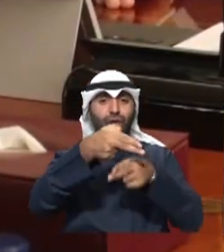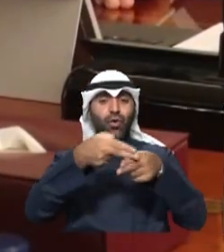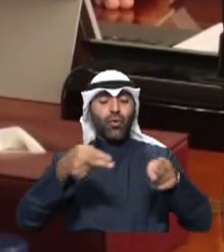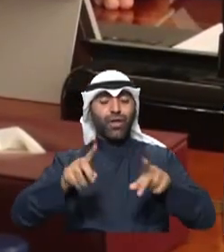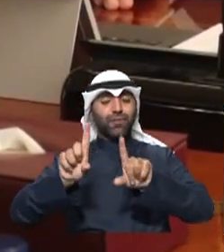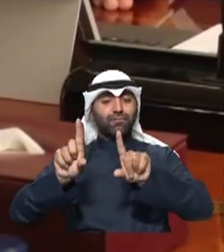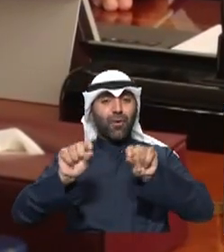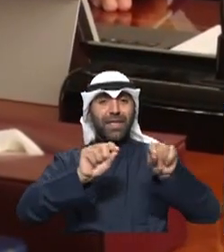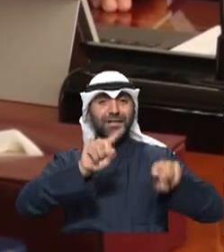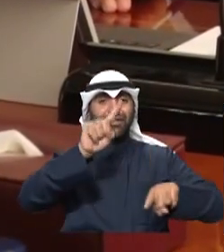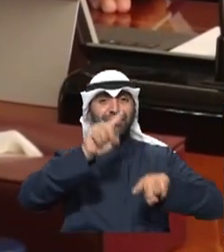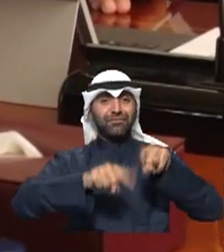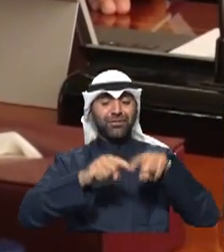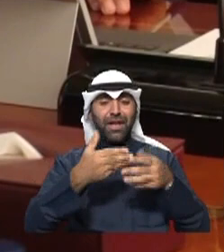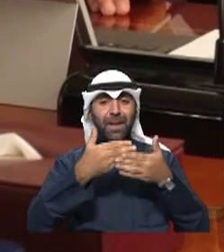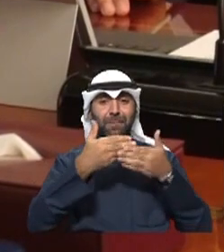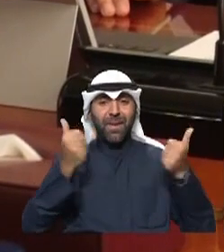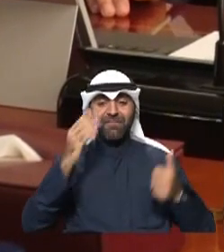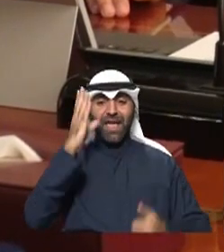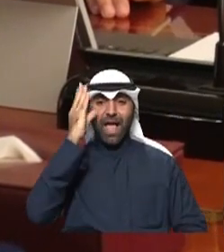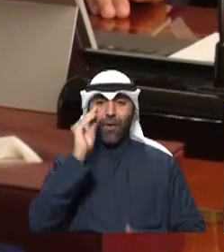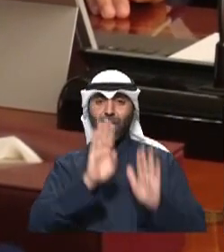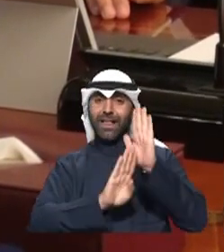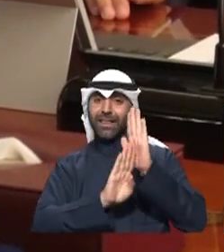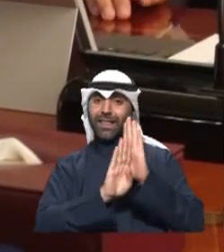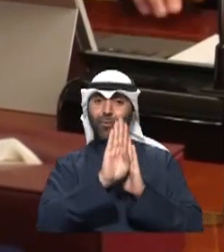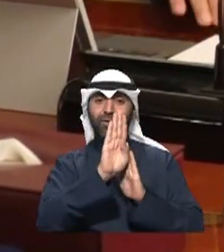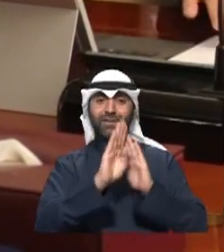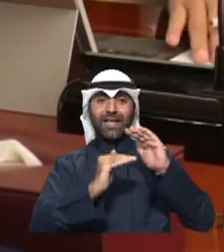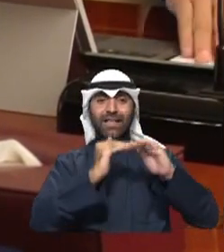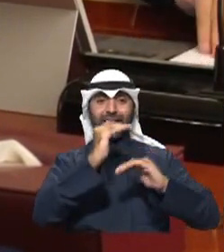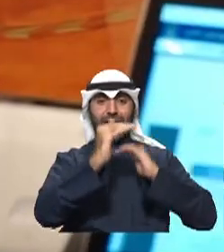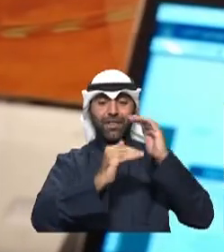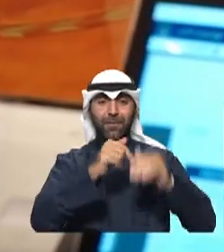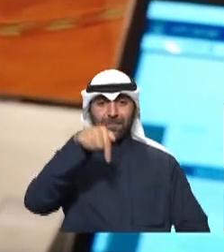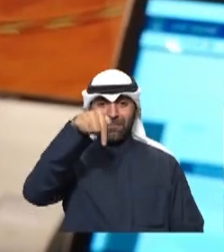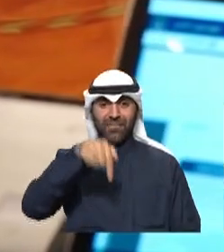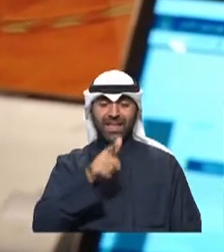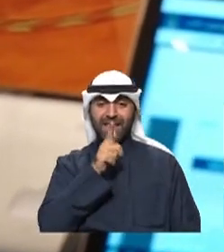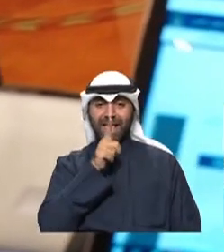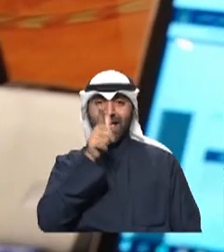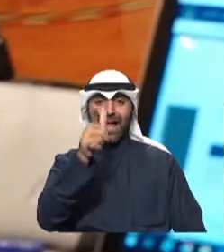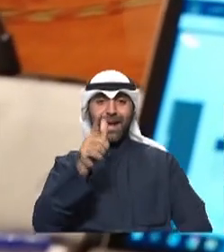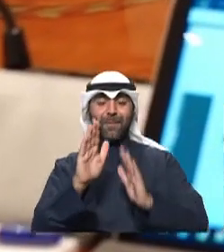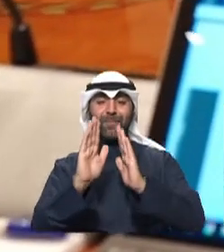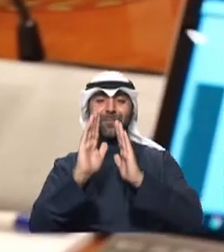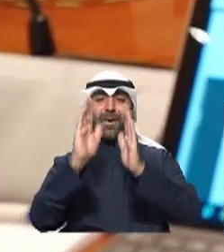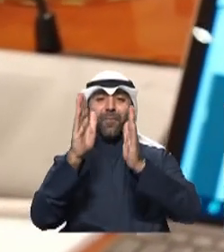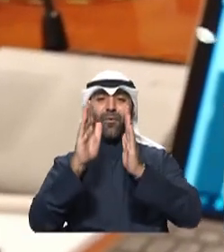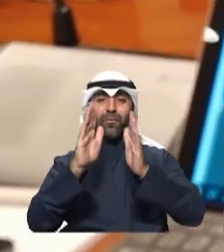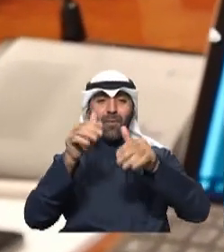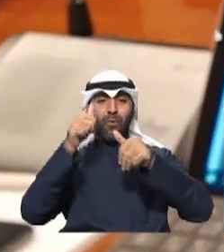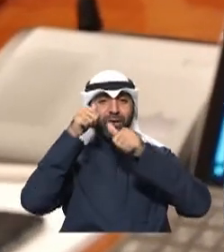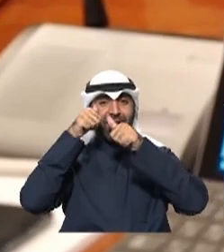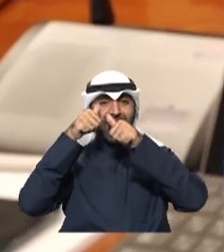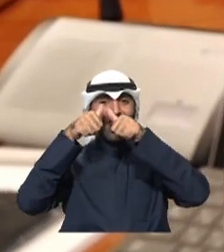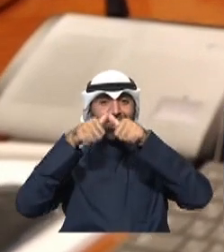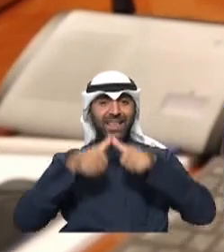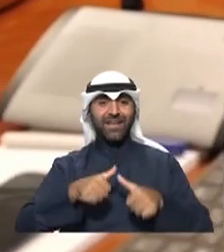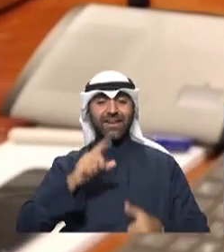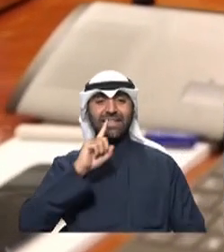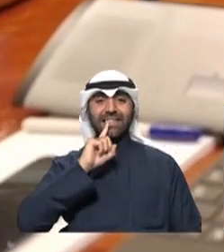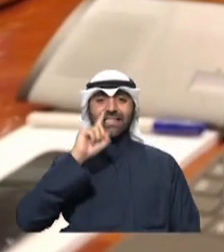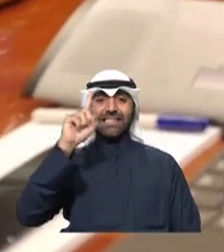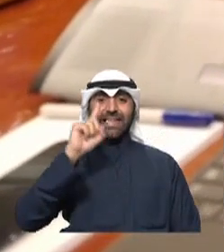البلدين والشعبين الشقيقين مشيدا بالنهضه المباركه وما تحقق من انجازات المتميزه على ارض المملكه